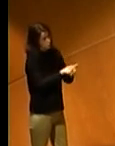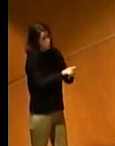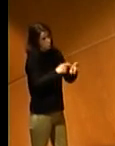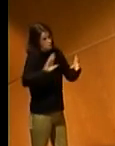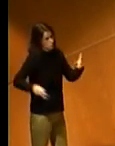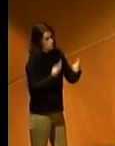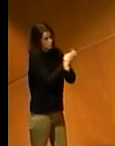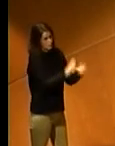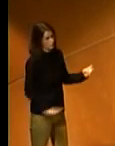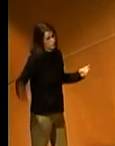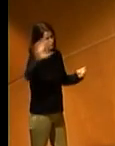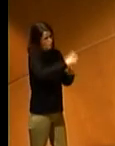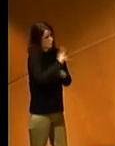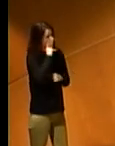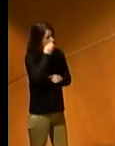rectorat.